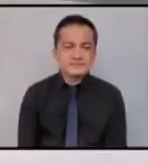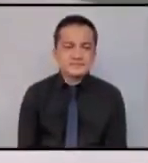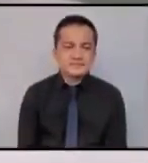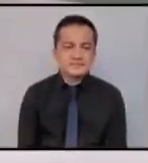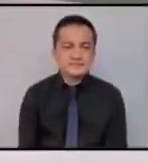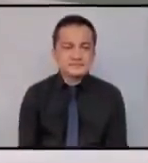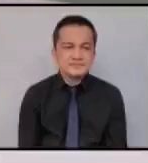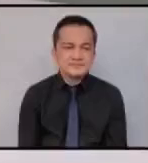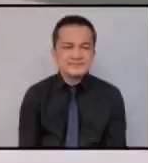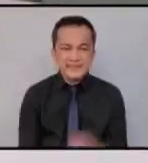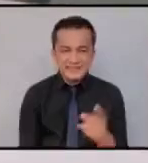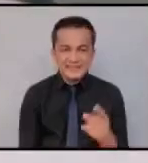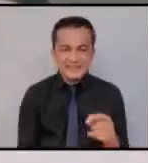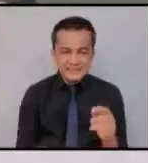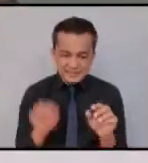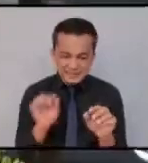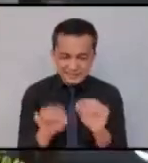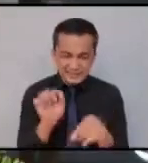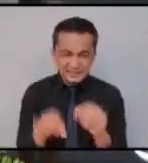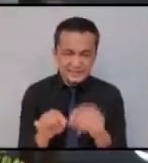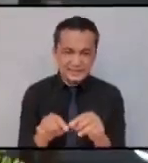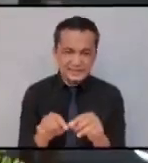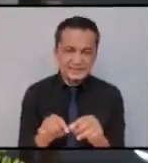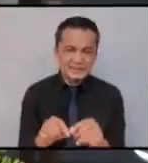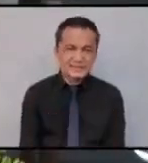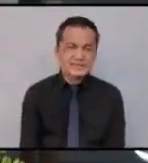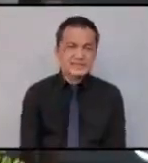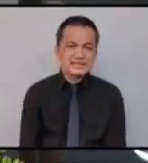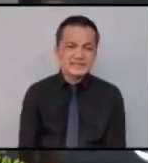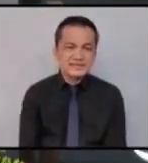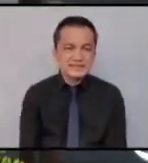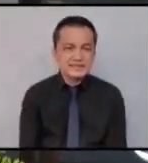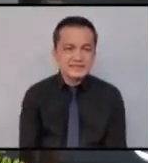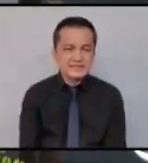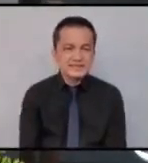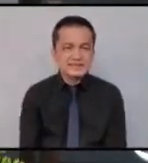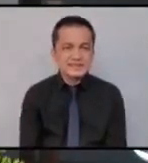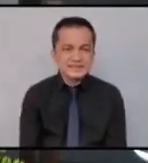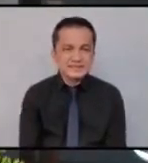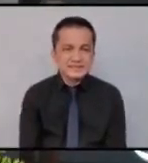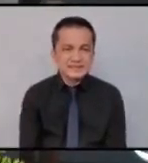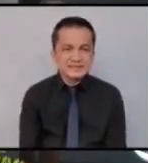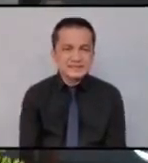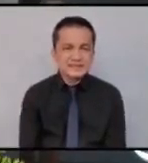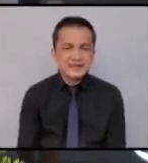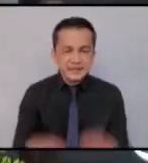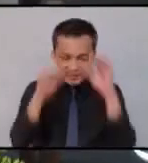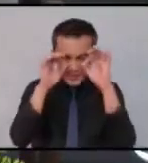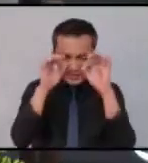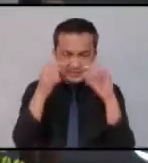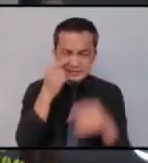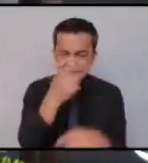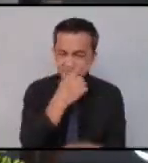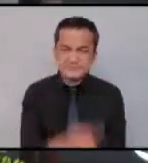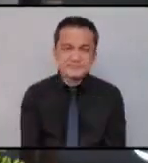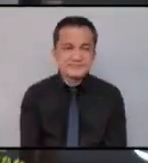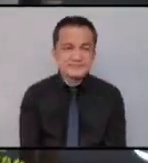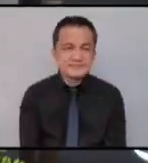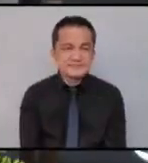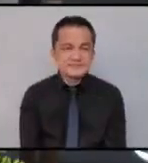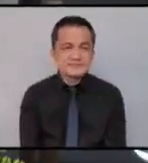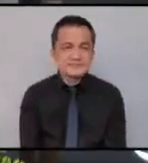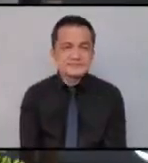na natin. Lalagyan na natin ng googly eyes. Okay. Saka ng pakpakavolitsi. Okay, go Gab. Okay. Grabe